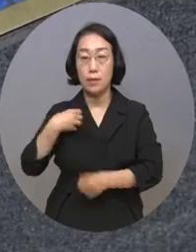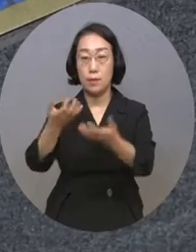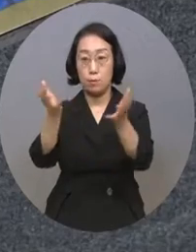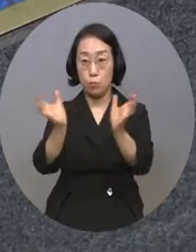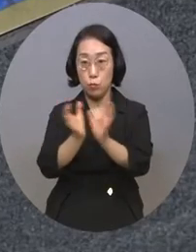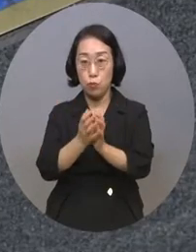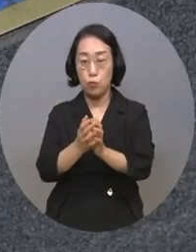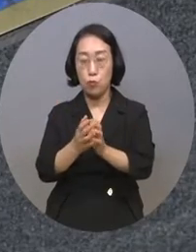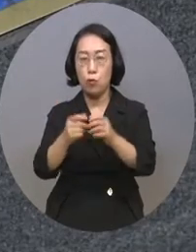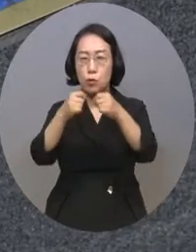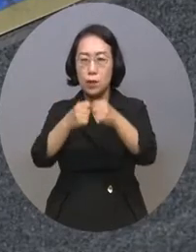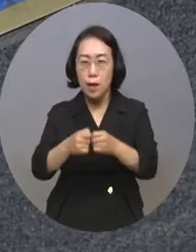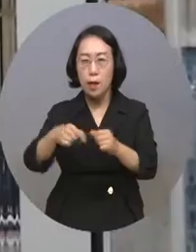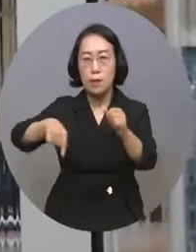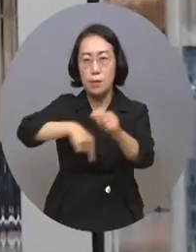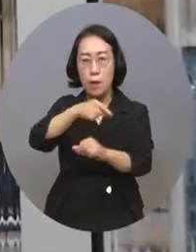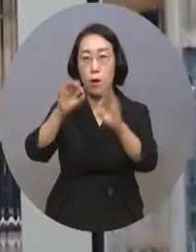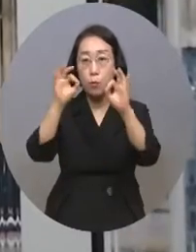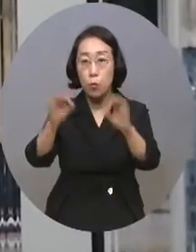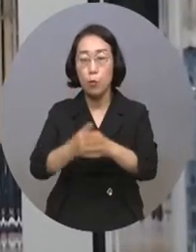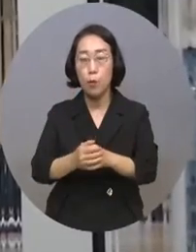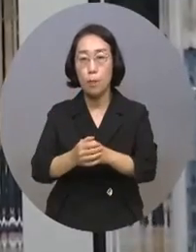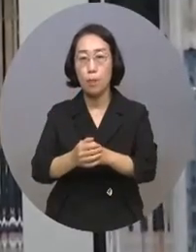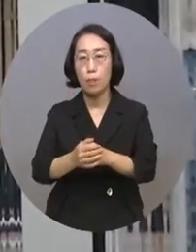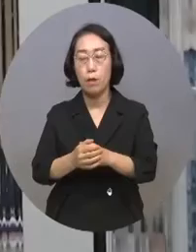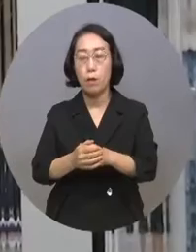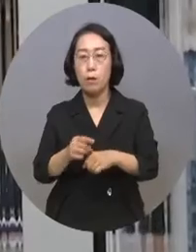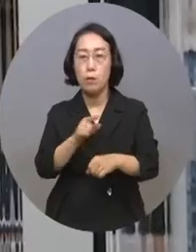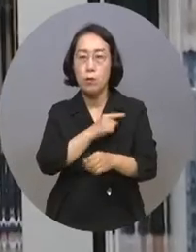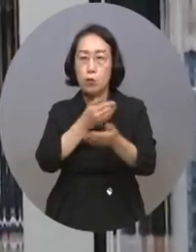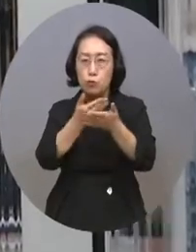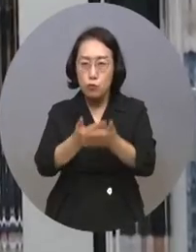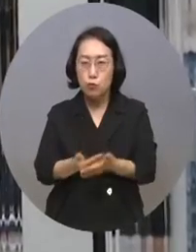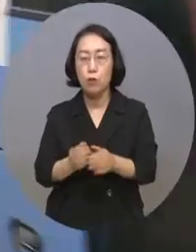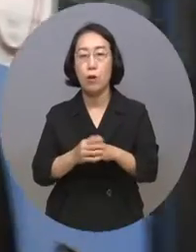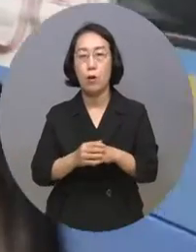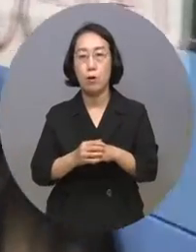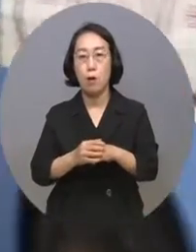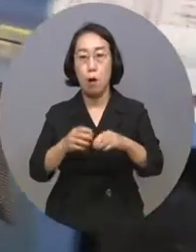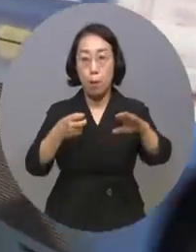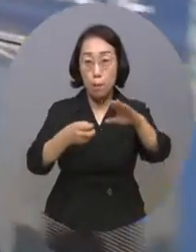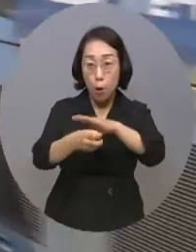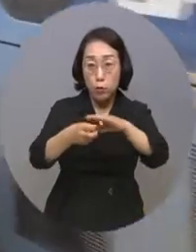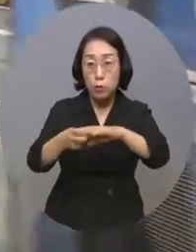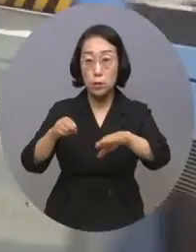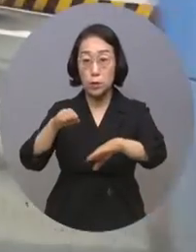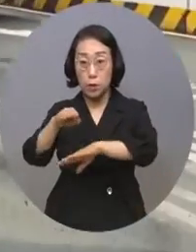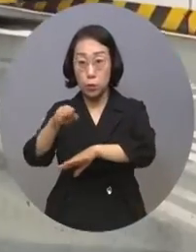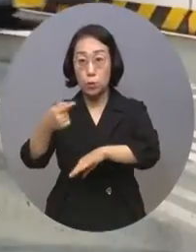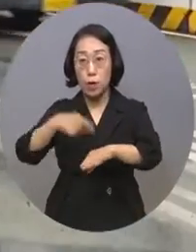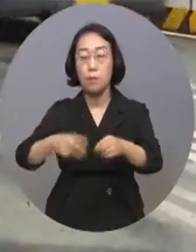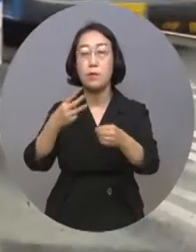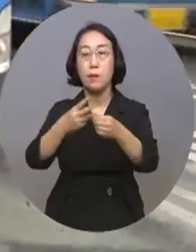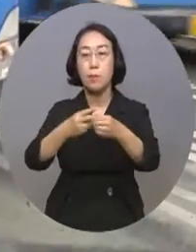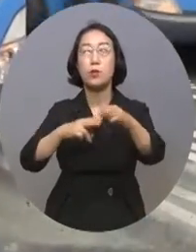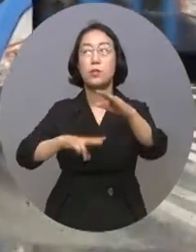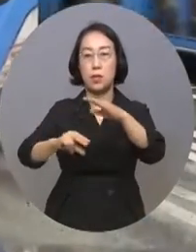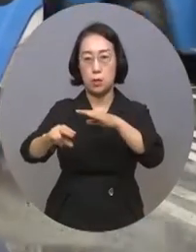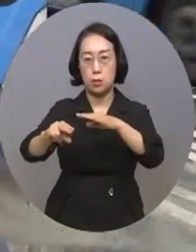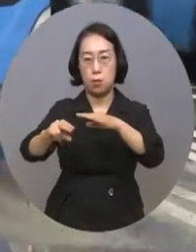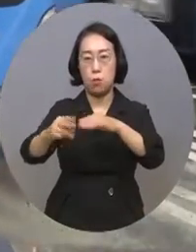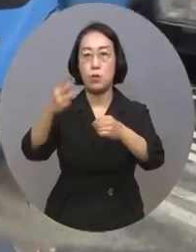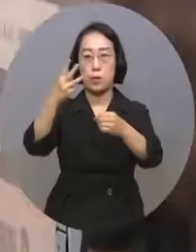장애인 실태조사에 따르면 주된 교통 이동수단으로 지하철과 전철이 버스와 자동차 다음으로 자주 이용되는